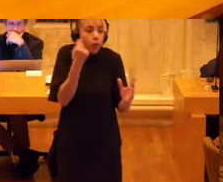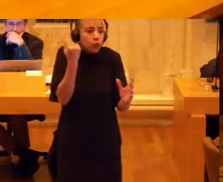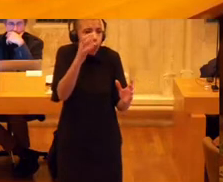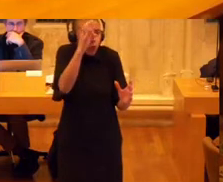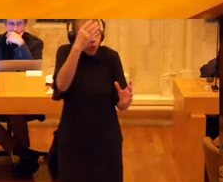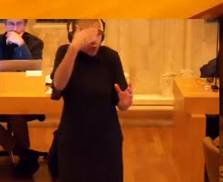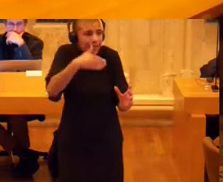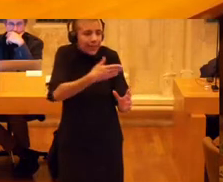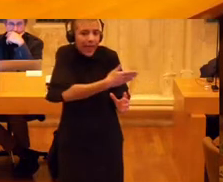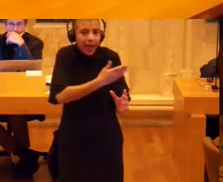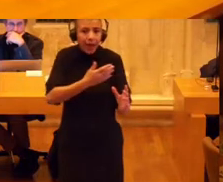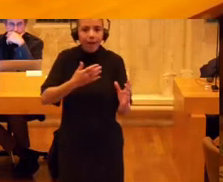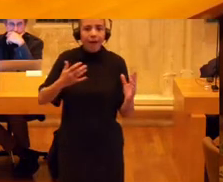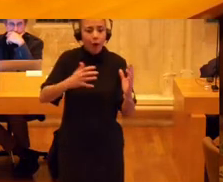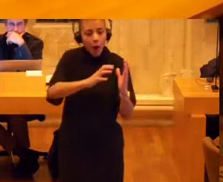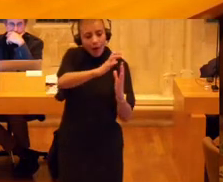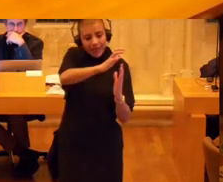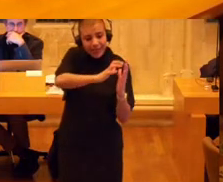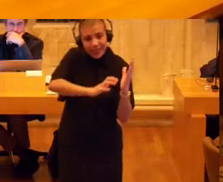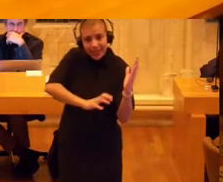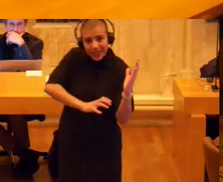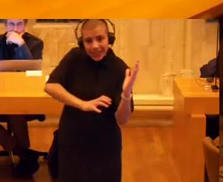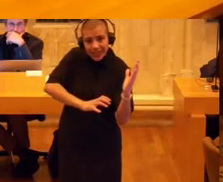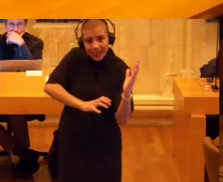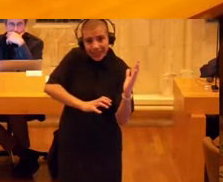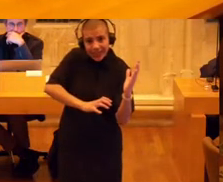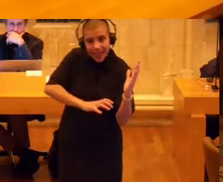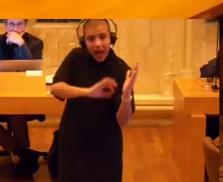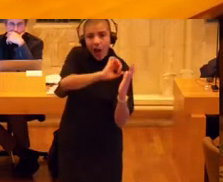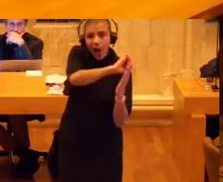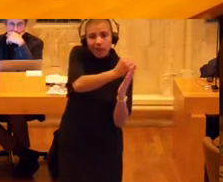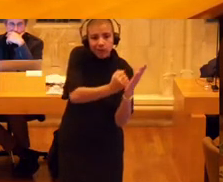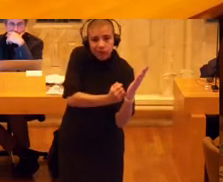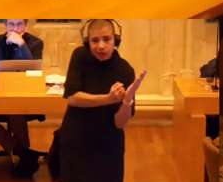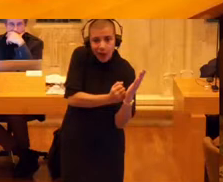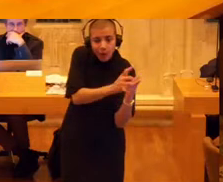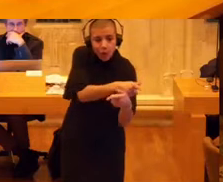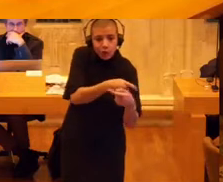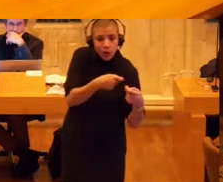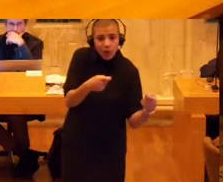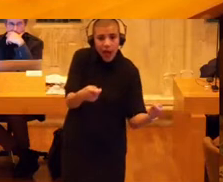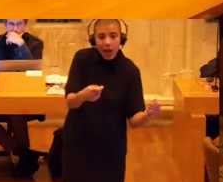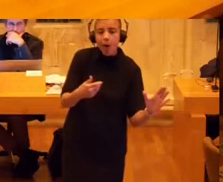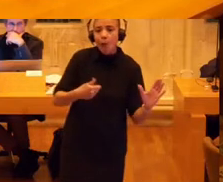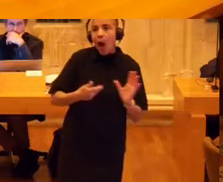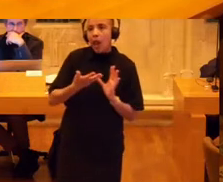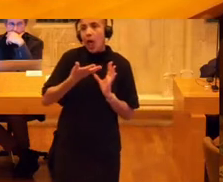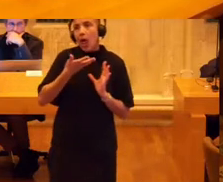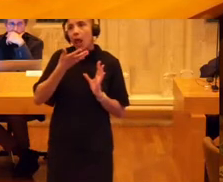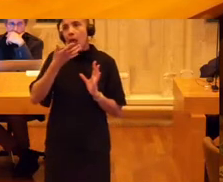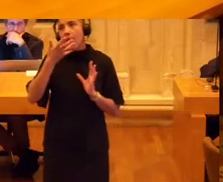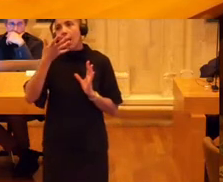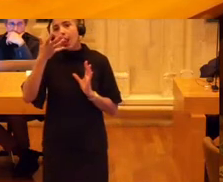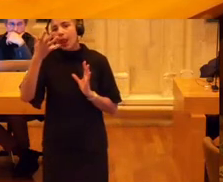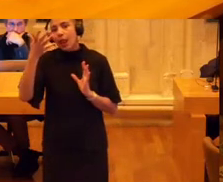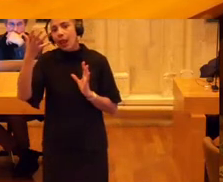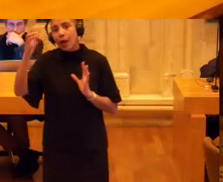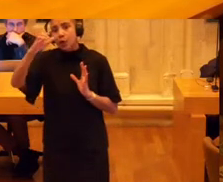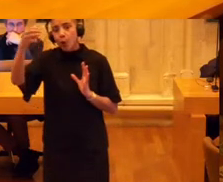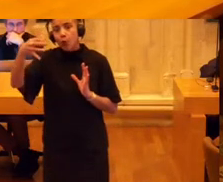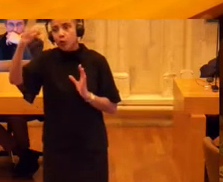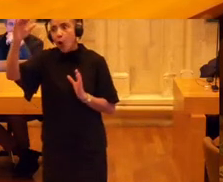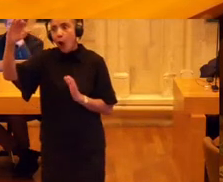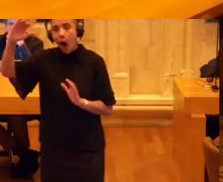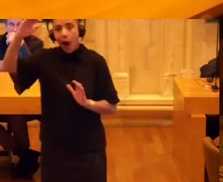écrit un papier, et tout ce que j'ai dit n'est pas été repris forcément, la pagination fait qu'on manque parfois de place. Et on ne peut pas tout